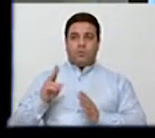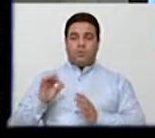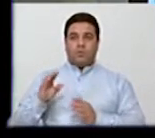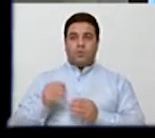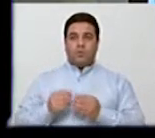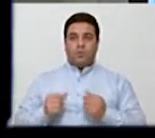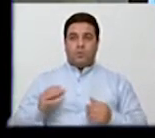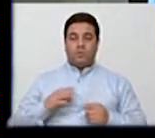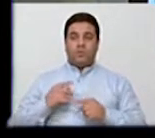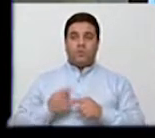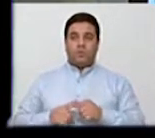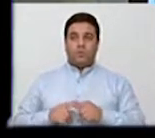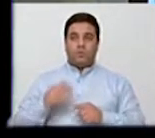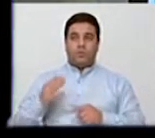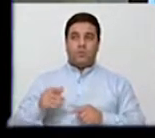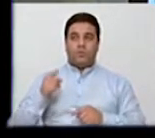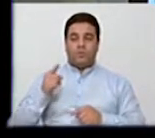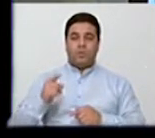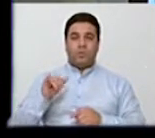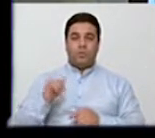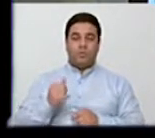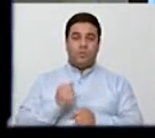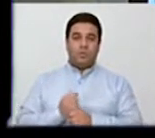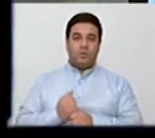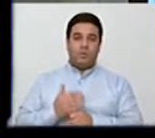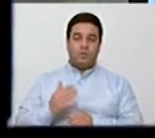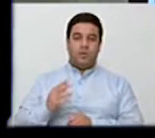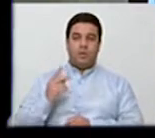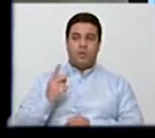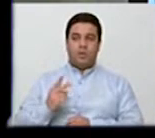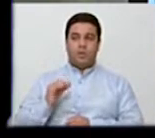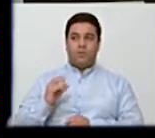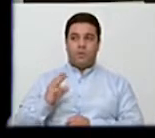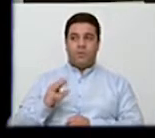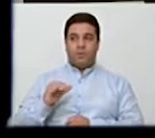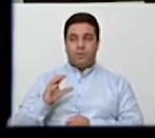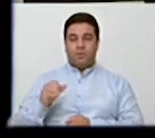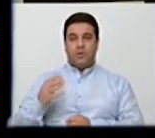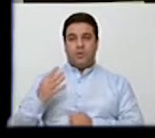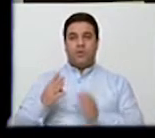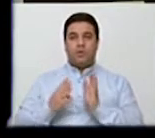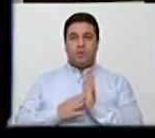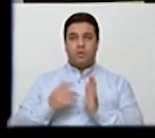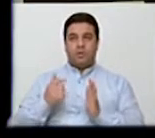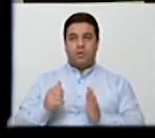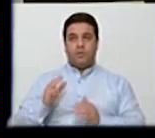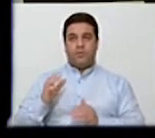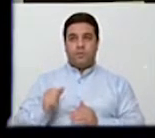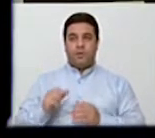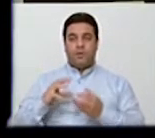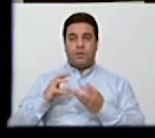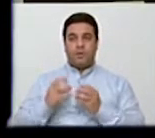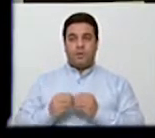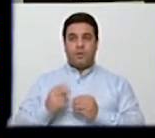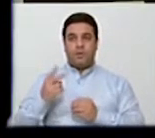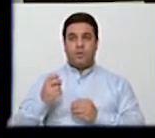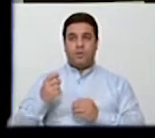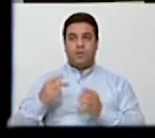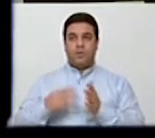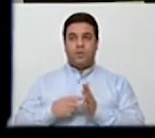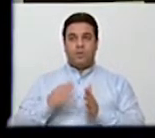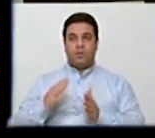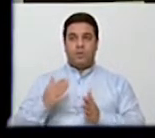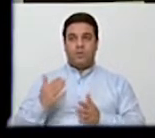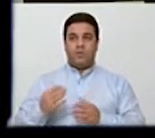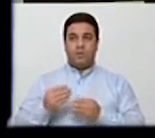erigan, uni 1000 ga ko'paytirib, ekvivalent massasiga, ya'ni 49 ga hamda hajmiga 200 ga bo'ladigan